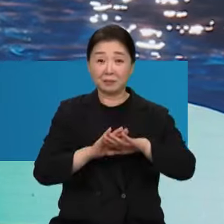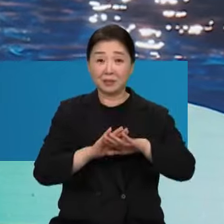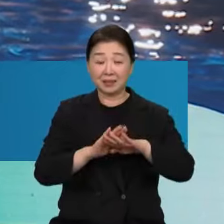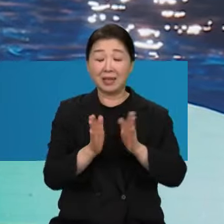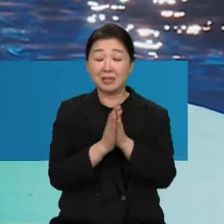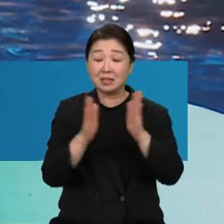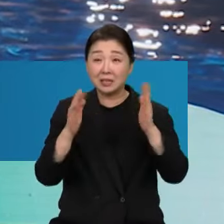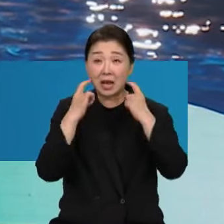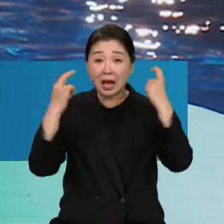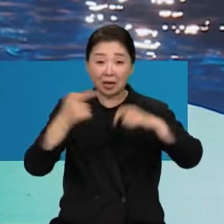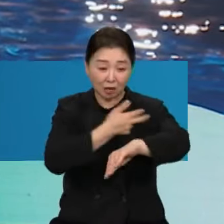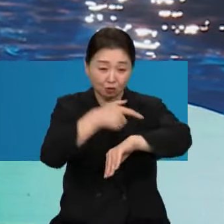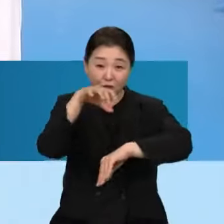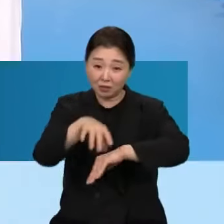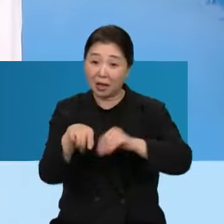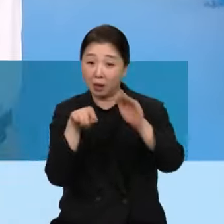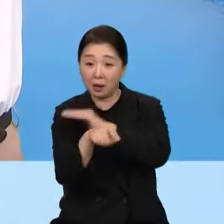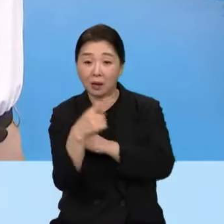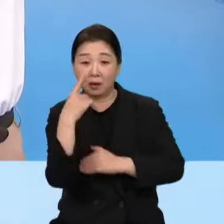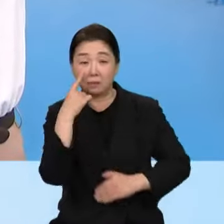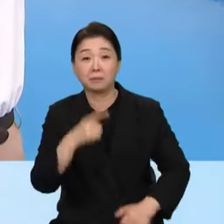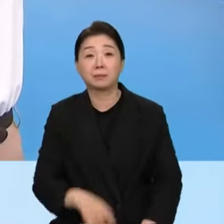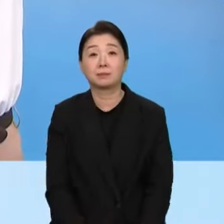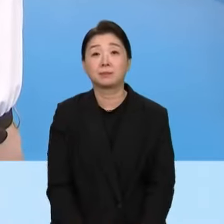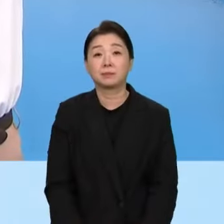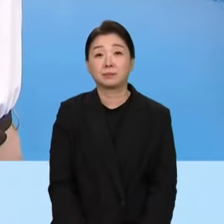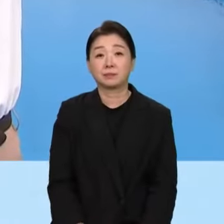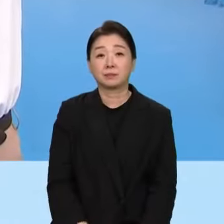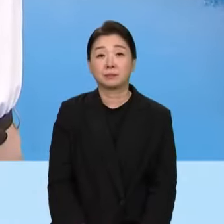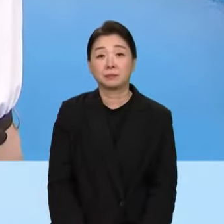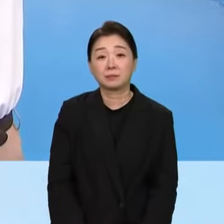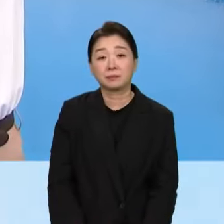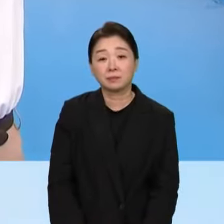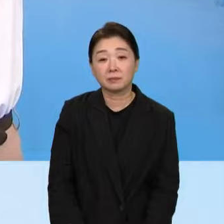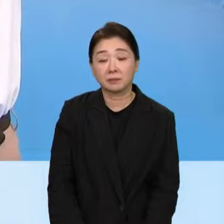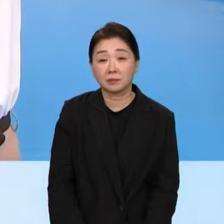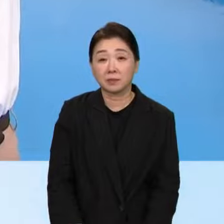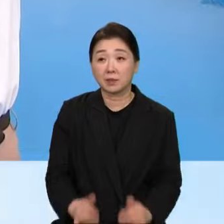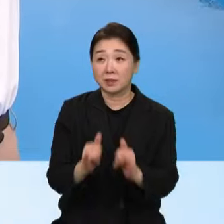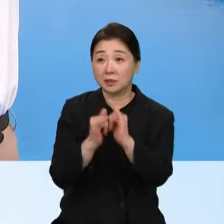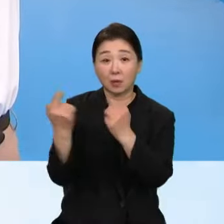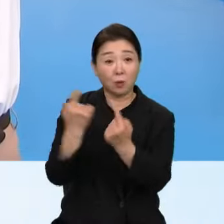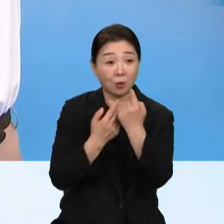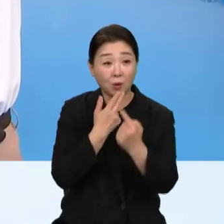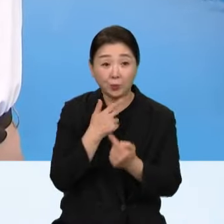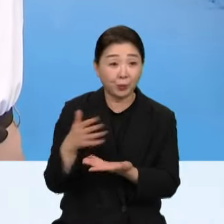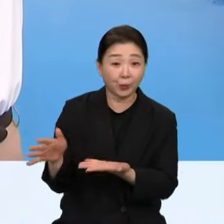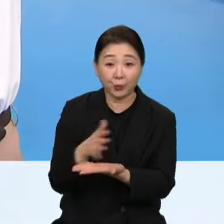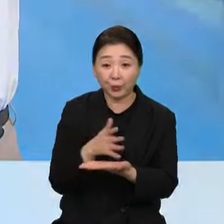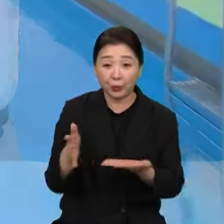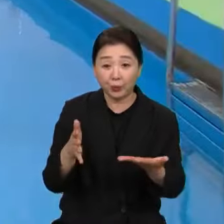수영장으로 가보겠습니다. 자, 김한수 기자. 아직 다른 시민들은 안 보이네요.